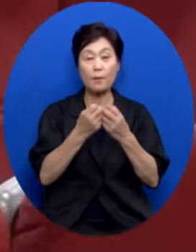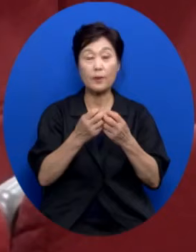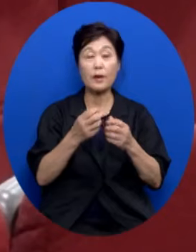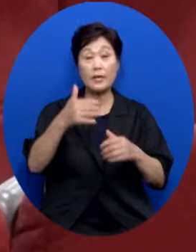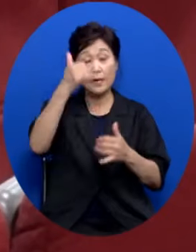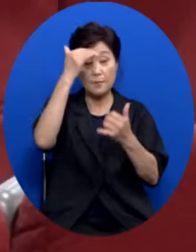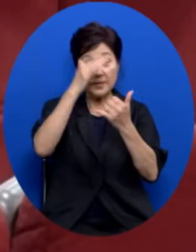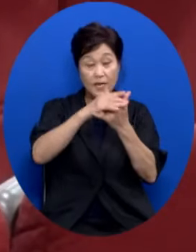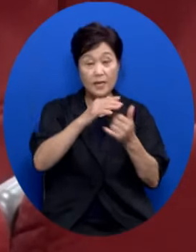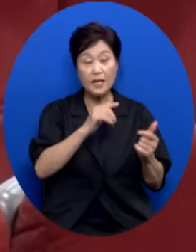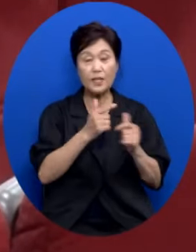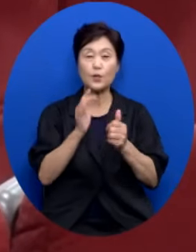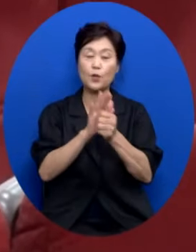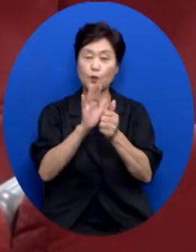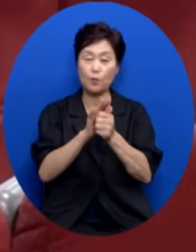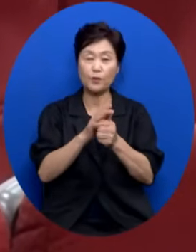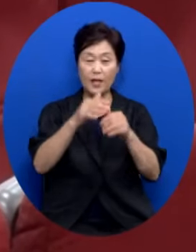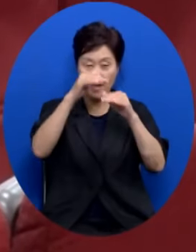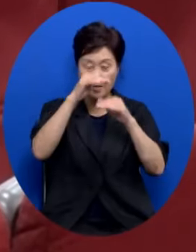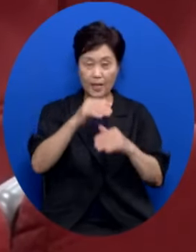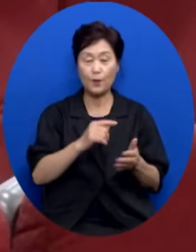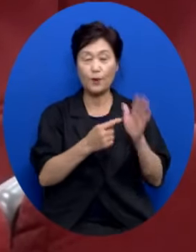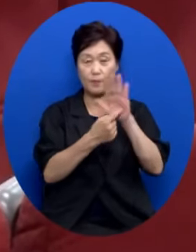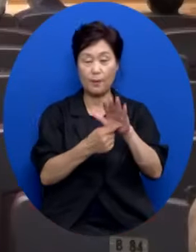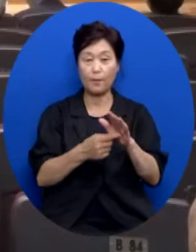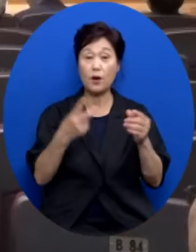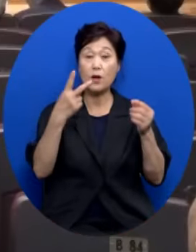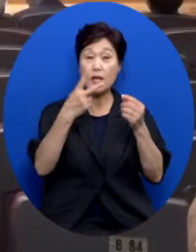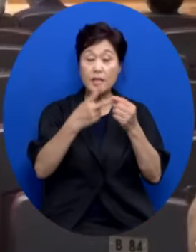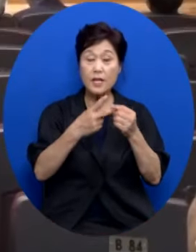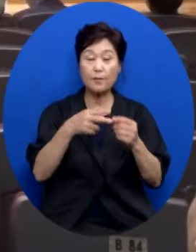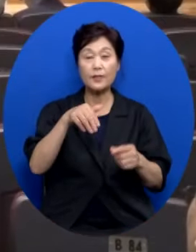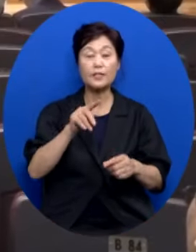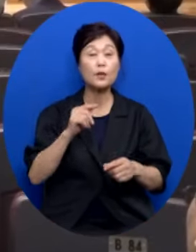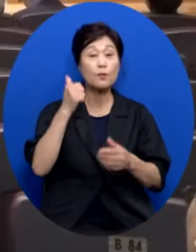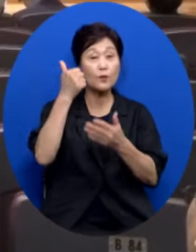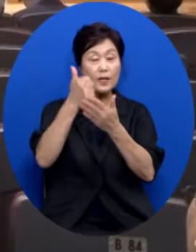방안을 제시했습니다 호번 정목사는